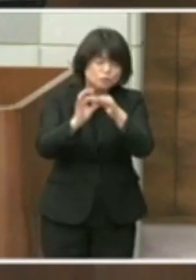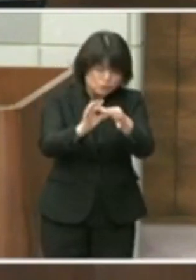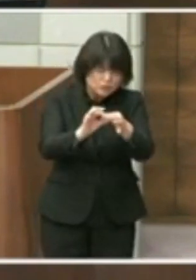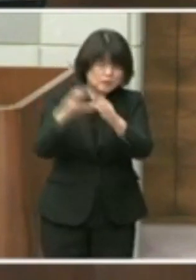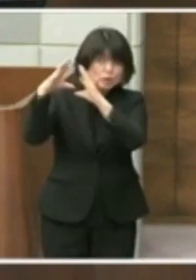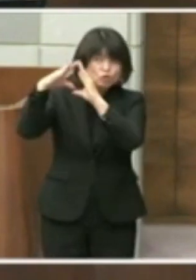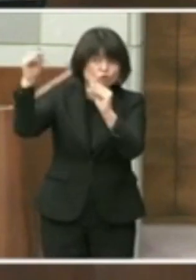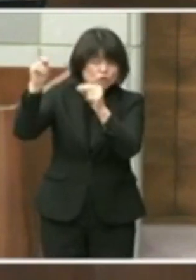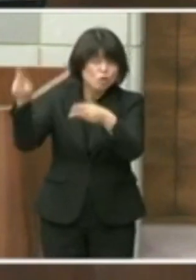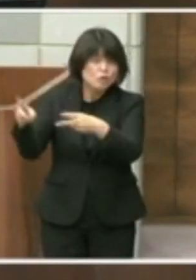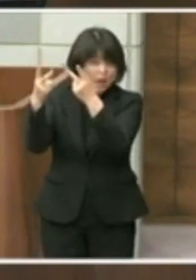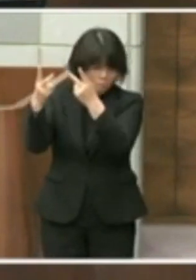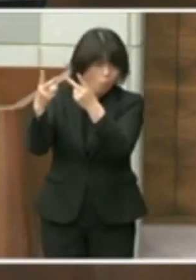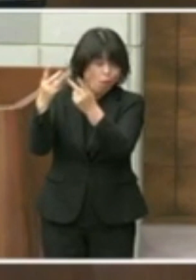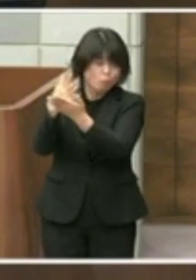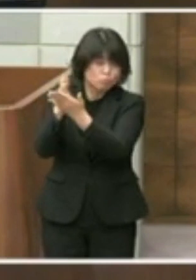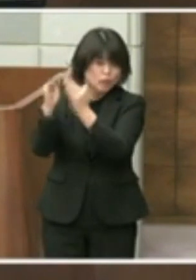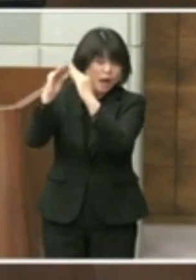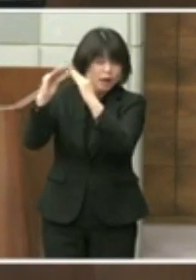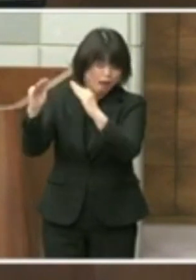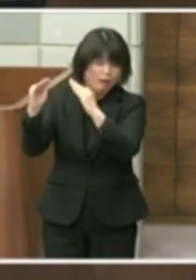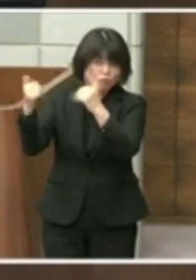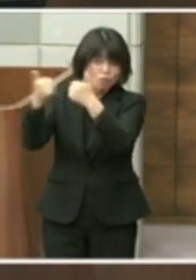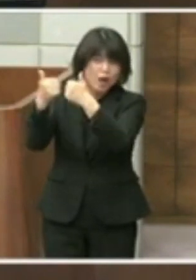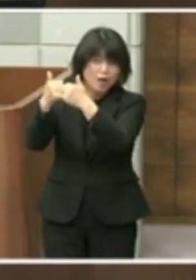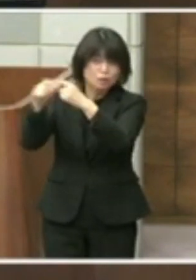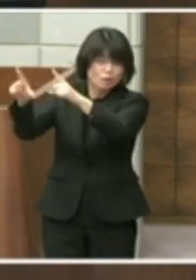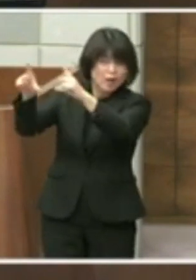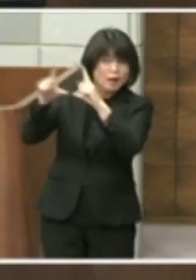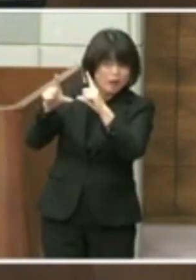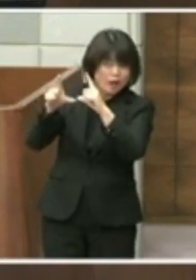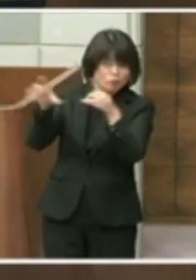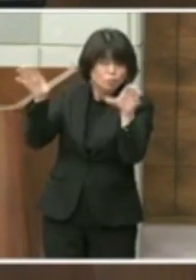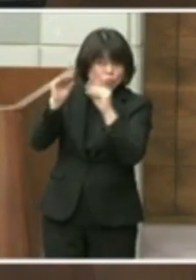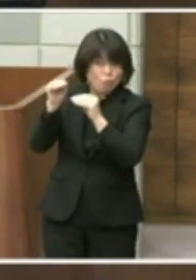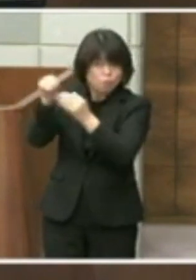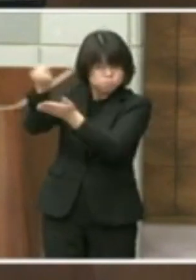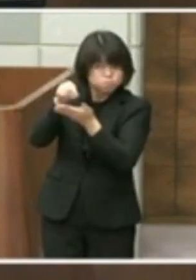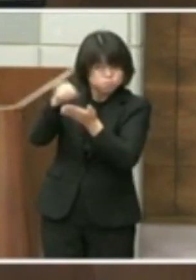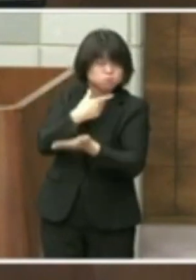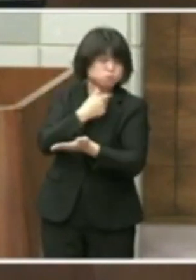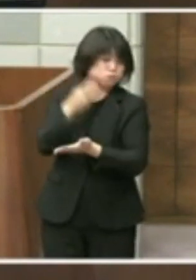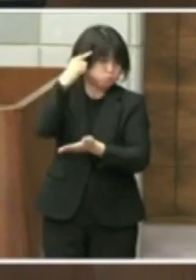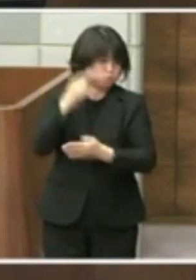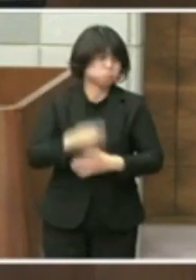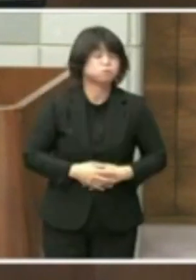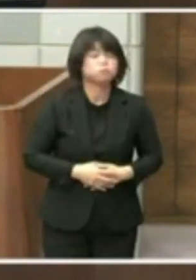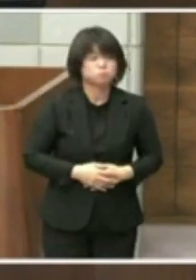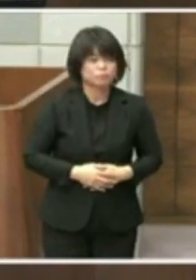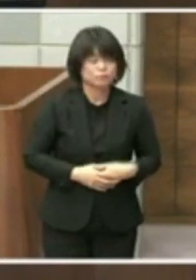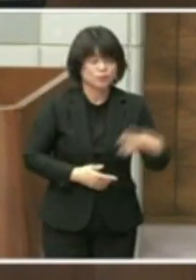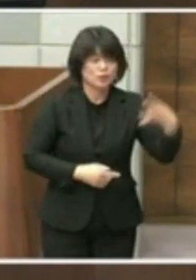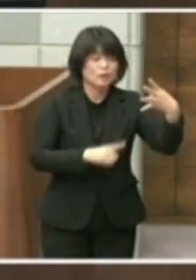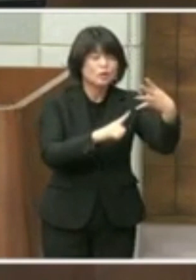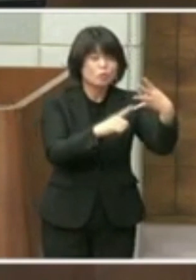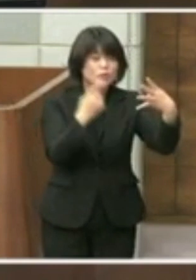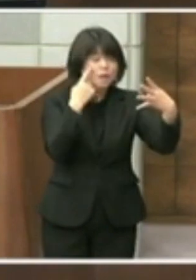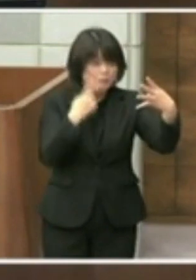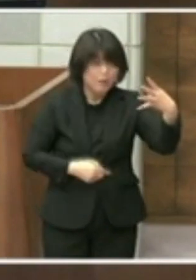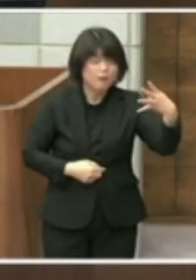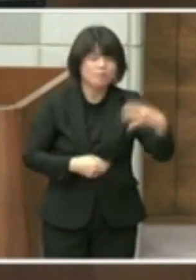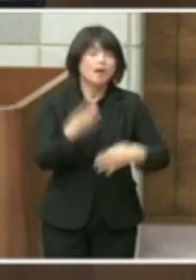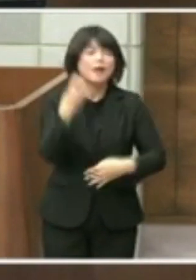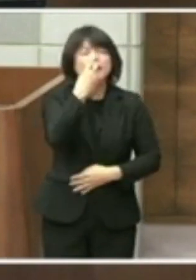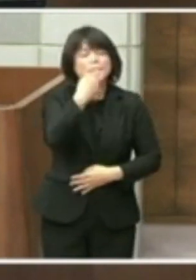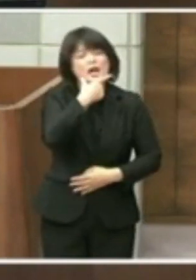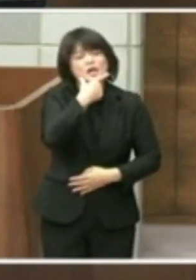国の専門家会議の動向など、情報収集に努めてまいります。次に4点目の検査